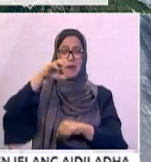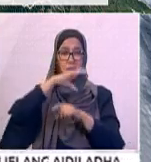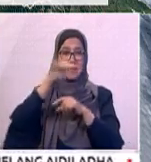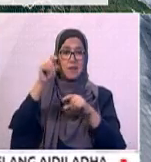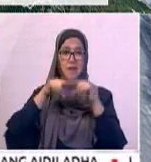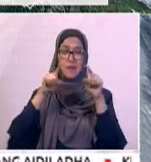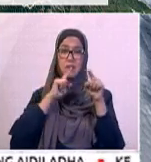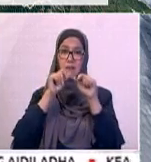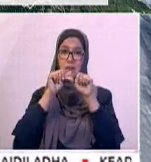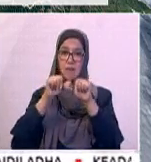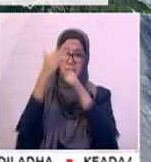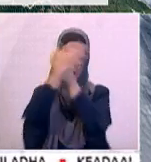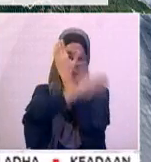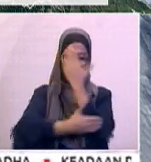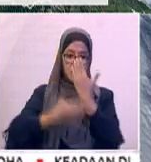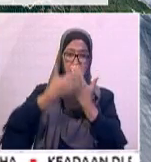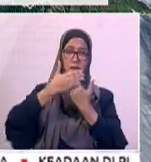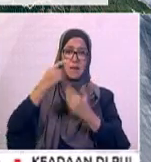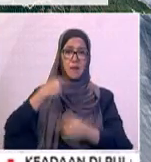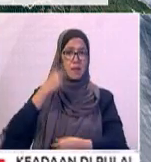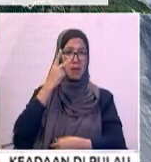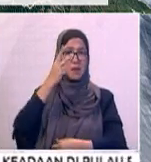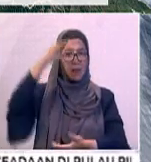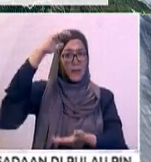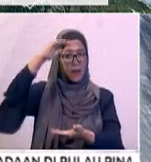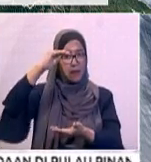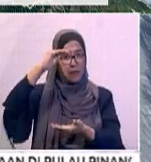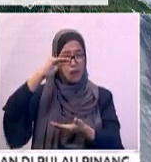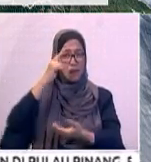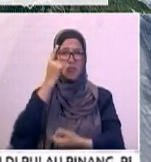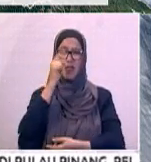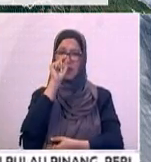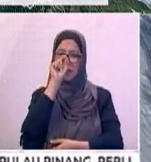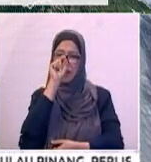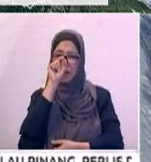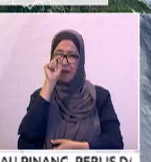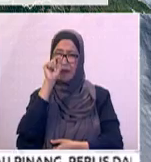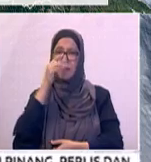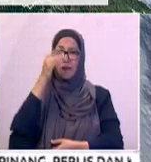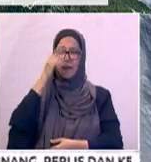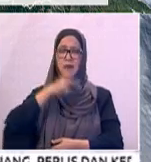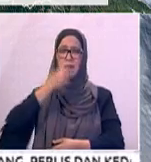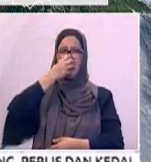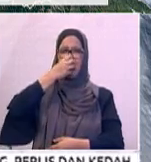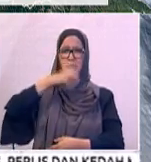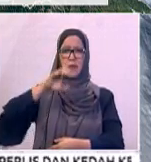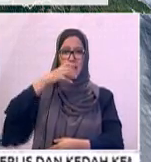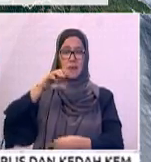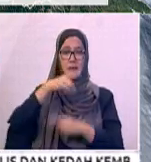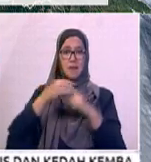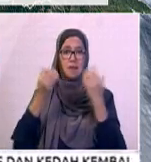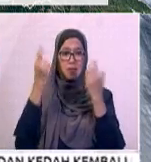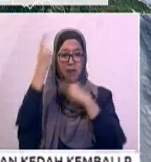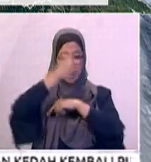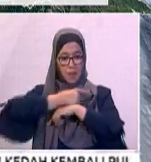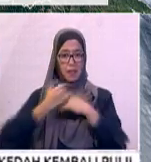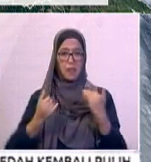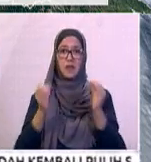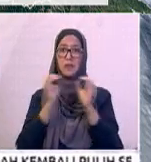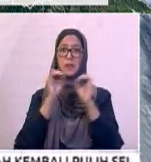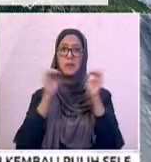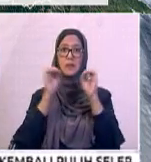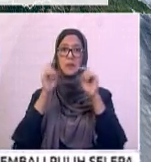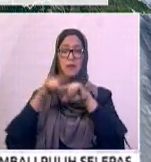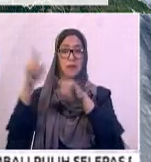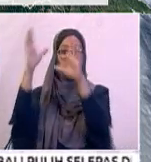Malaysia terdapat penurunan semalam, hanya satu titik panas, hari ini hanya ada kosong. Di Sarawak, Sarawak